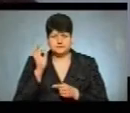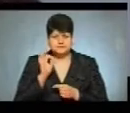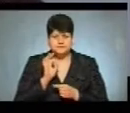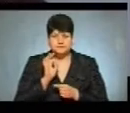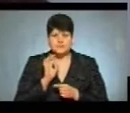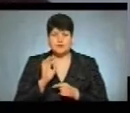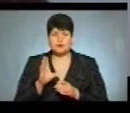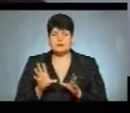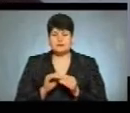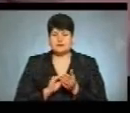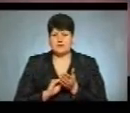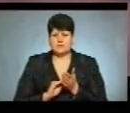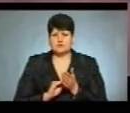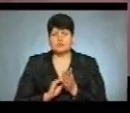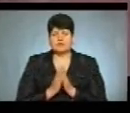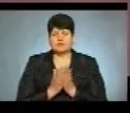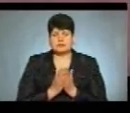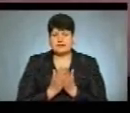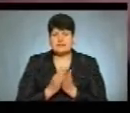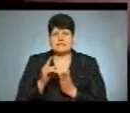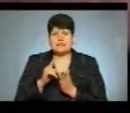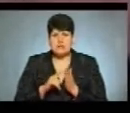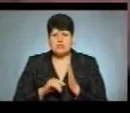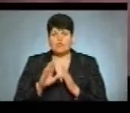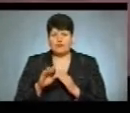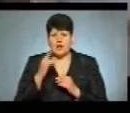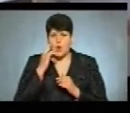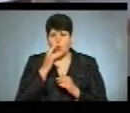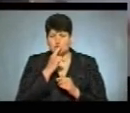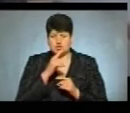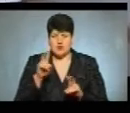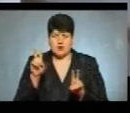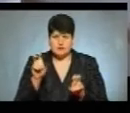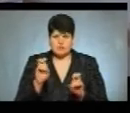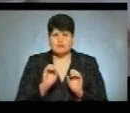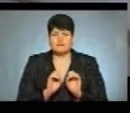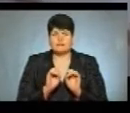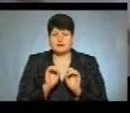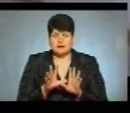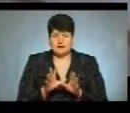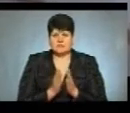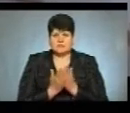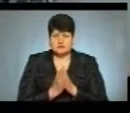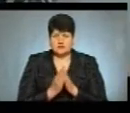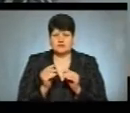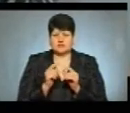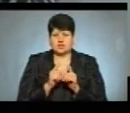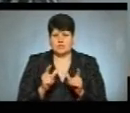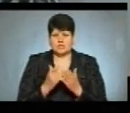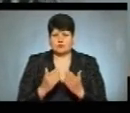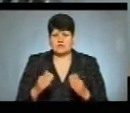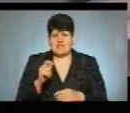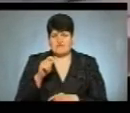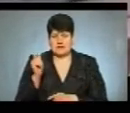співавтором книги «Спогадів з надією в очах». Видання і ще 7 експонатів передала у шкільний музей війни.